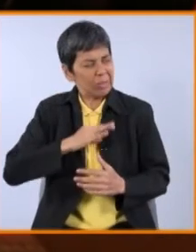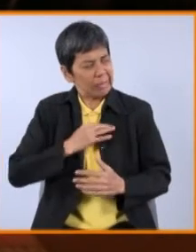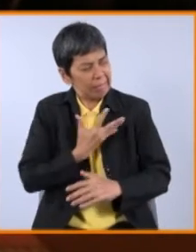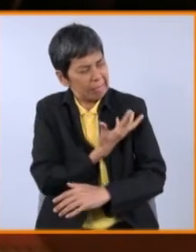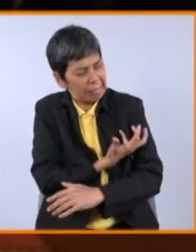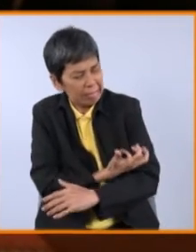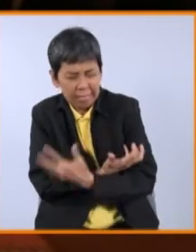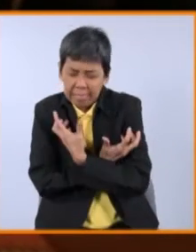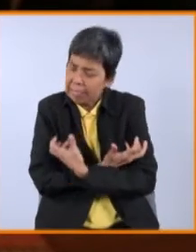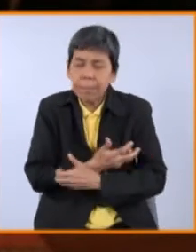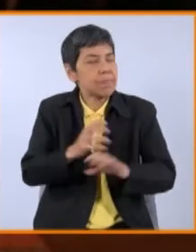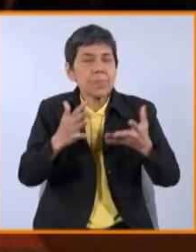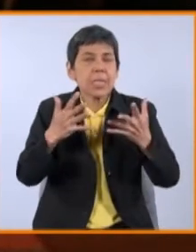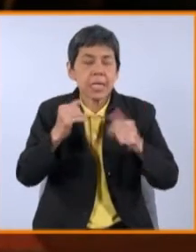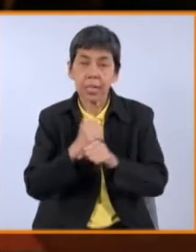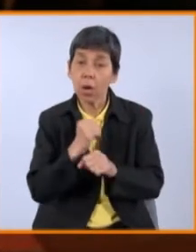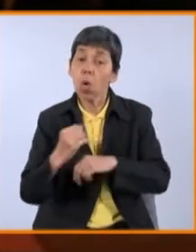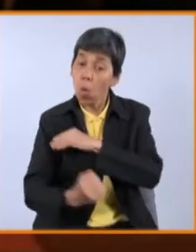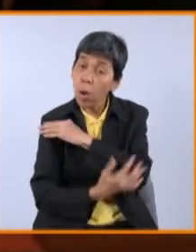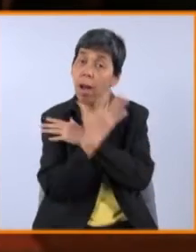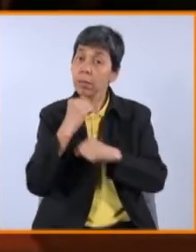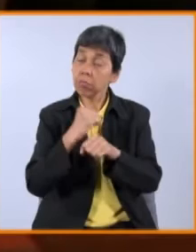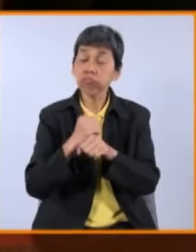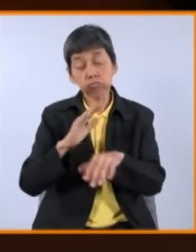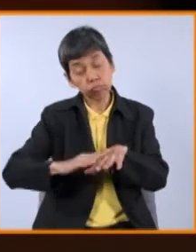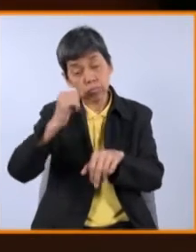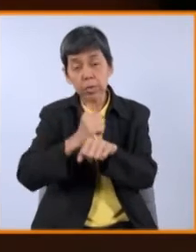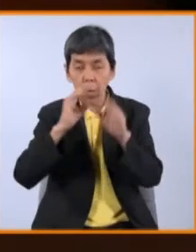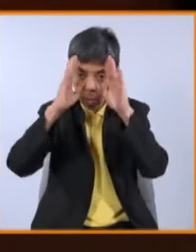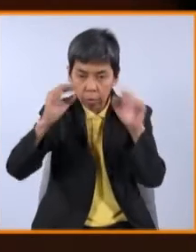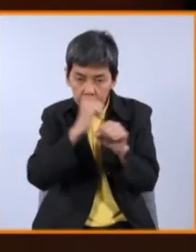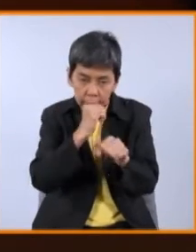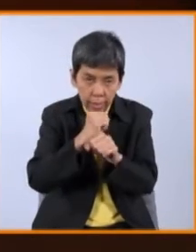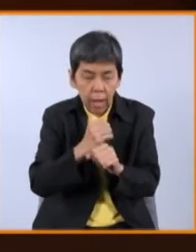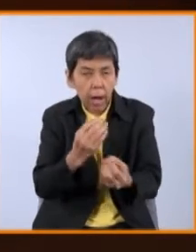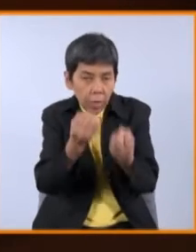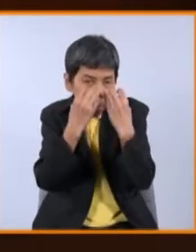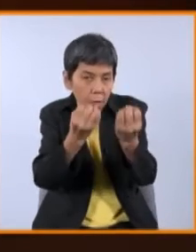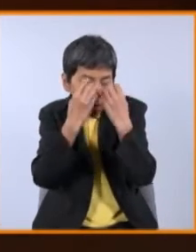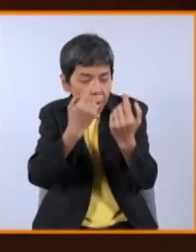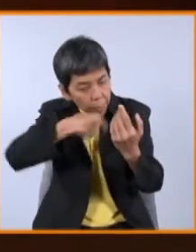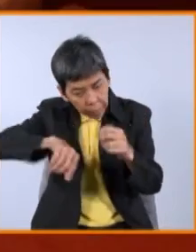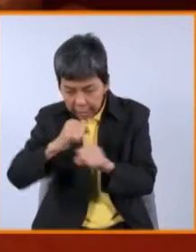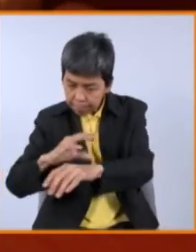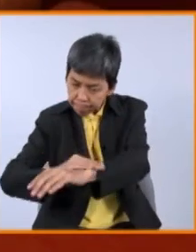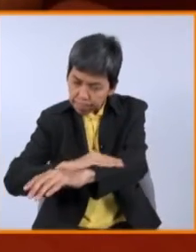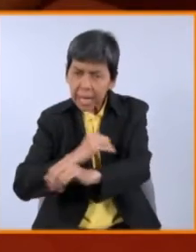เป็นโอกาสที่เขาเนี่ยสามารถจะได้แสดงความสามารถความรู้ความสามารถที่เขาได้เรียนมาเนี่ยน